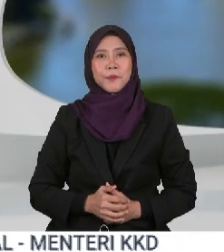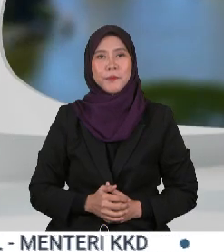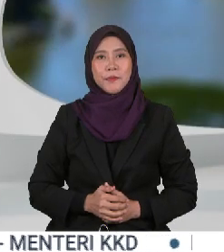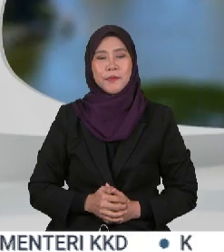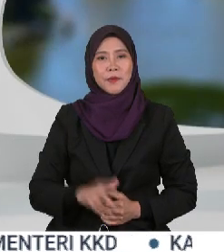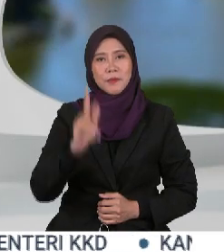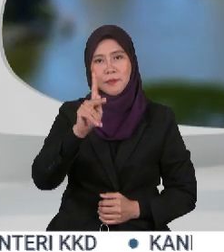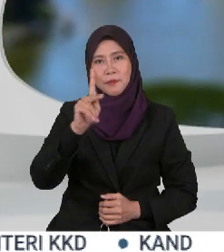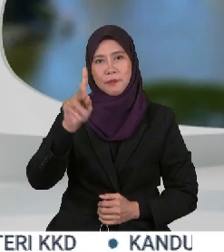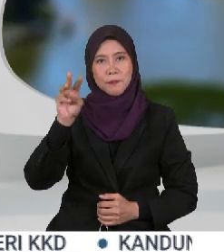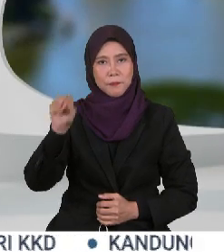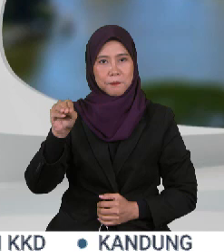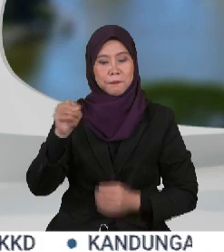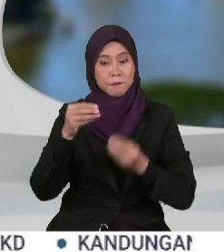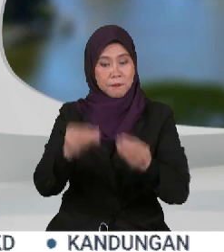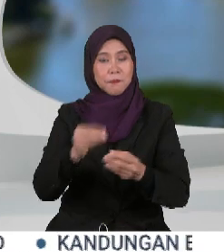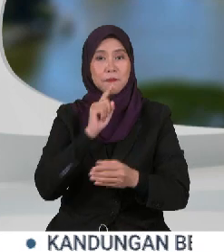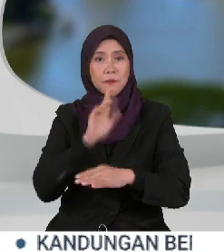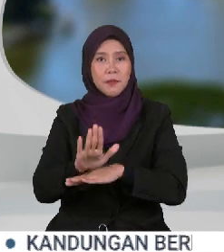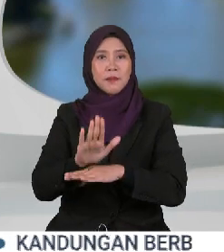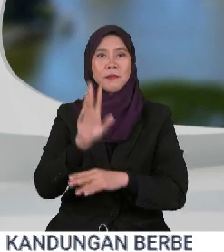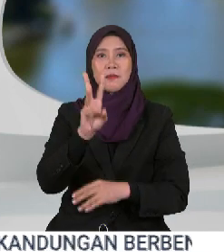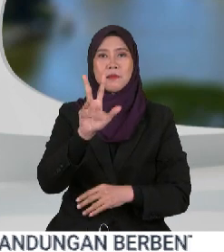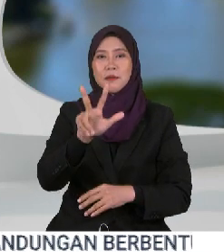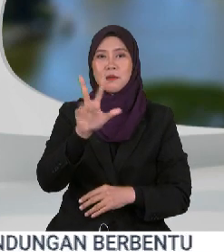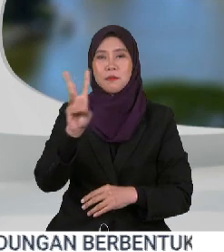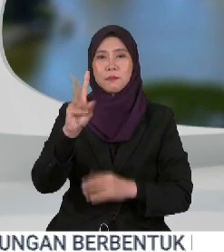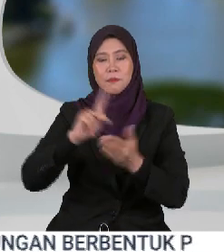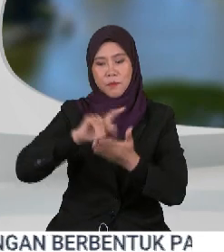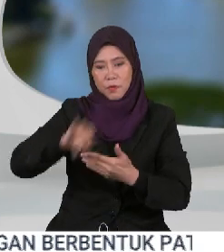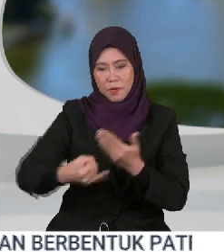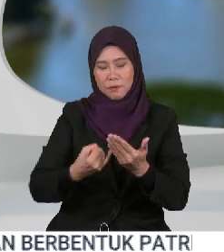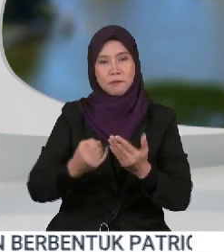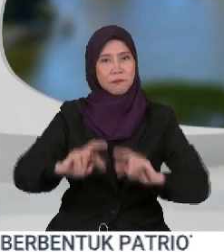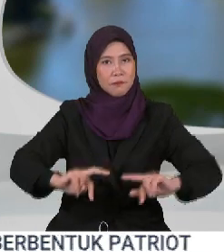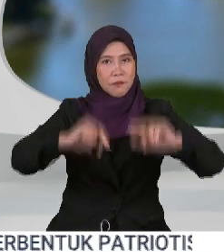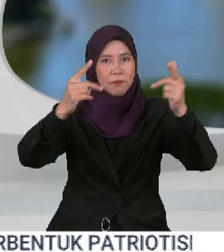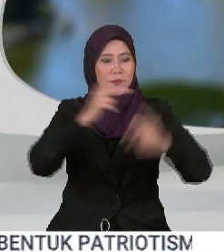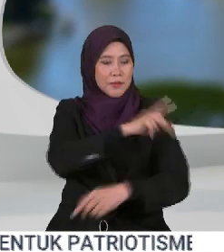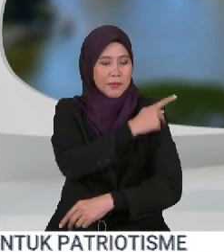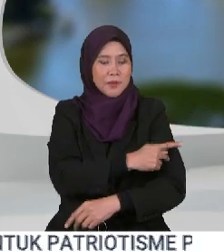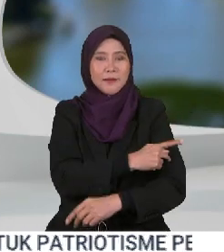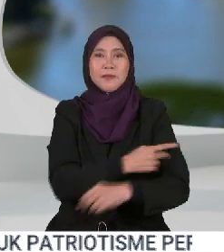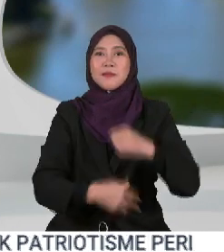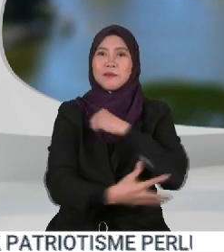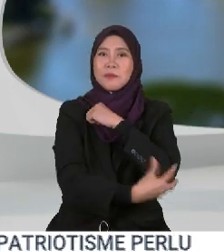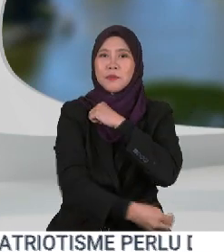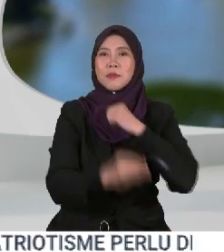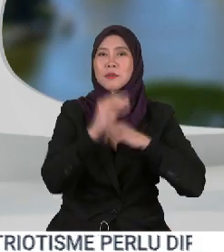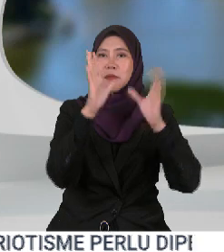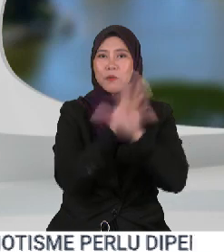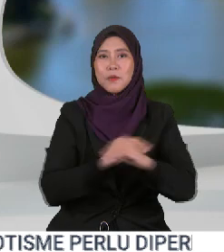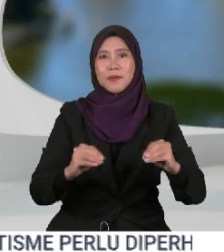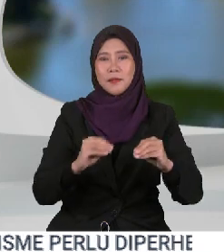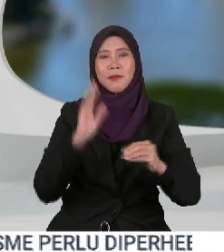Kementerian Kesihatan Malaysia KKM memberi jaminan 36 projek membaik pulih klinik kesihatan daif di Sarawak akan